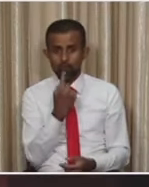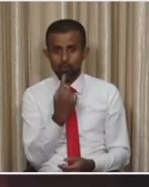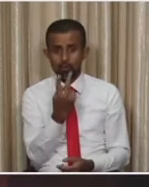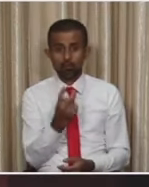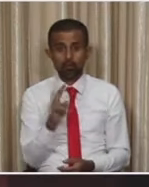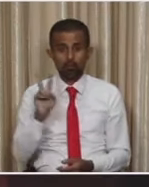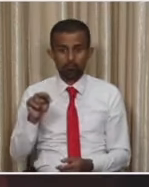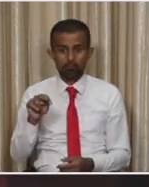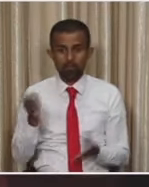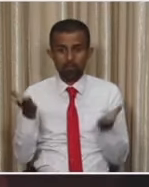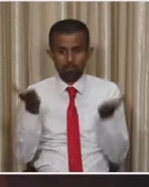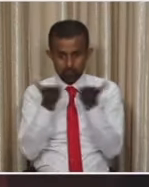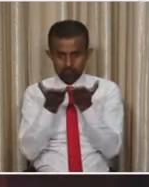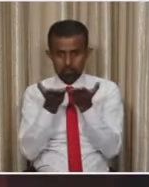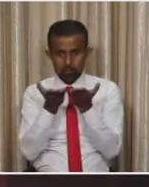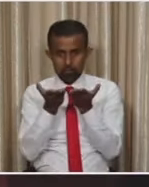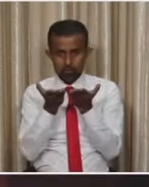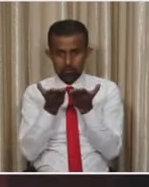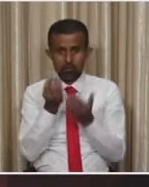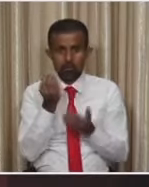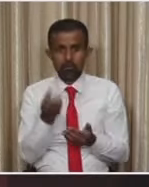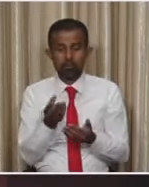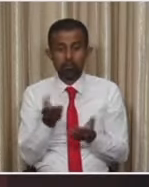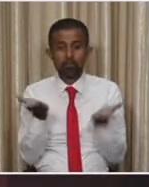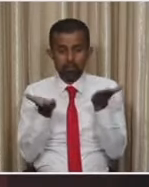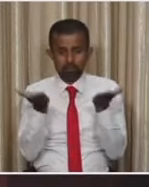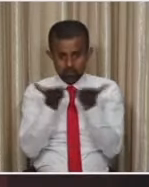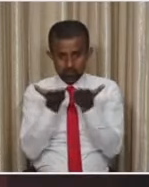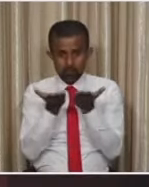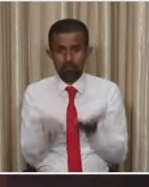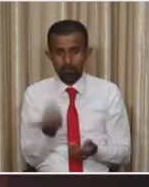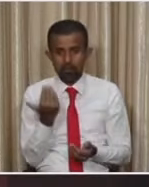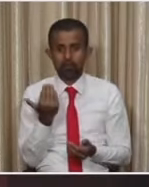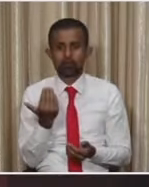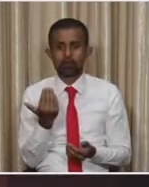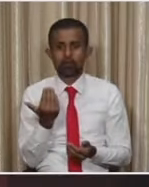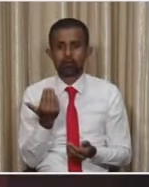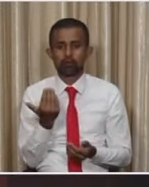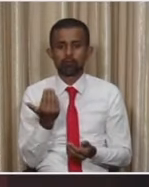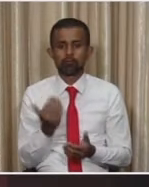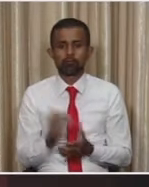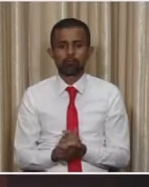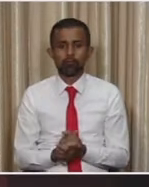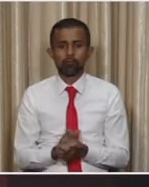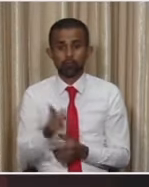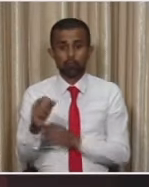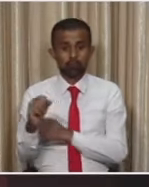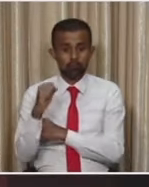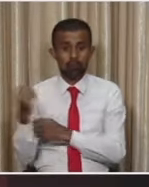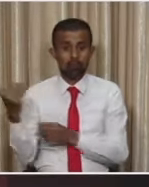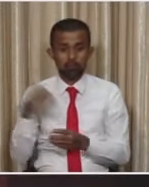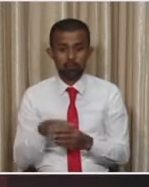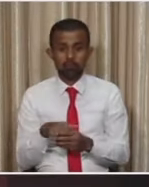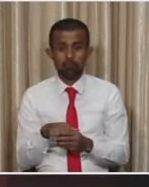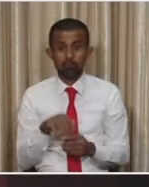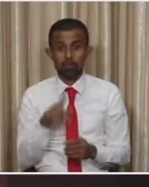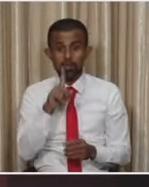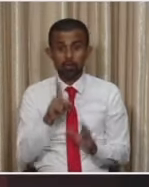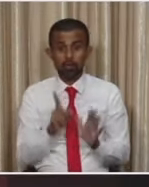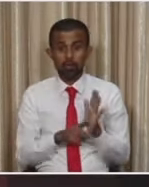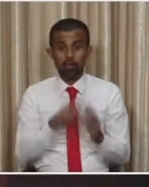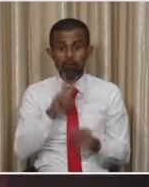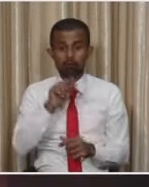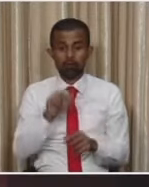2020ට ගැලපුමක් ක්‍රියාත්මක කරනවයි කියලා, ඒ ගැලපුම ක්‍රියාත්මක කරන්න. එතකොට ඔබතුමන්ලා බලයට ආපු හැටියෙම